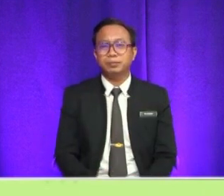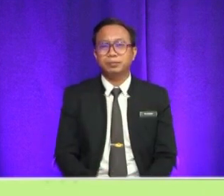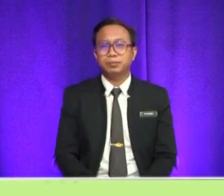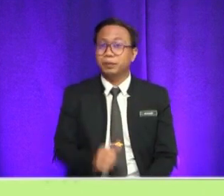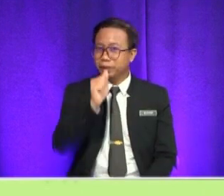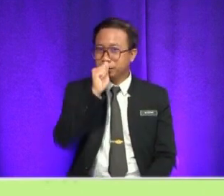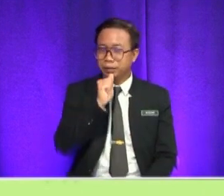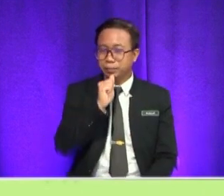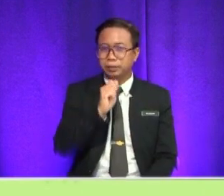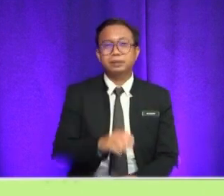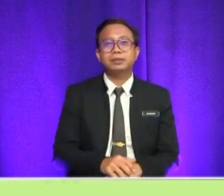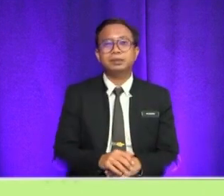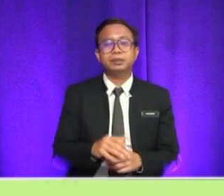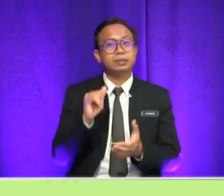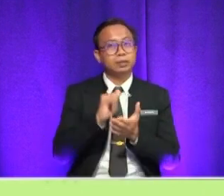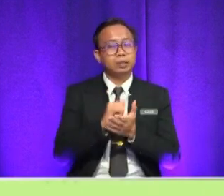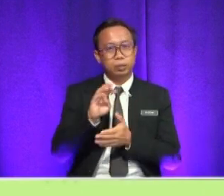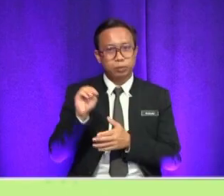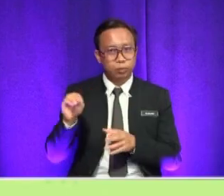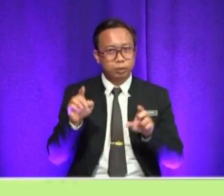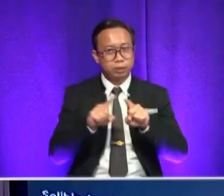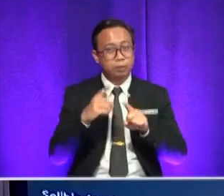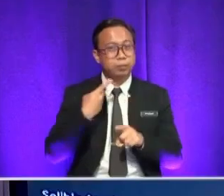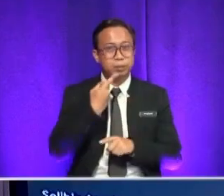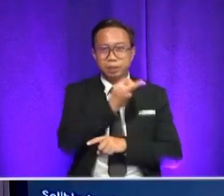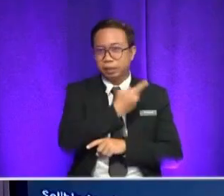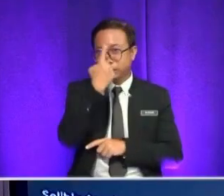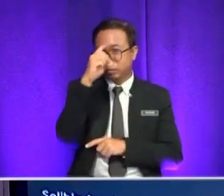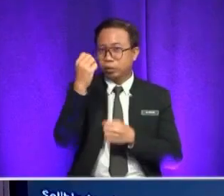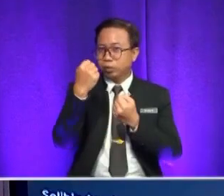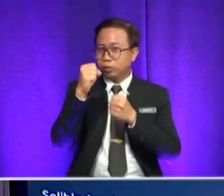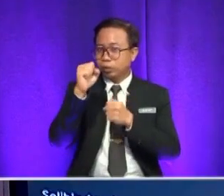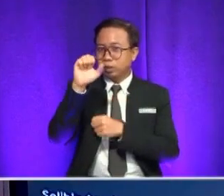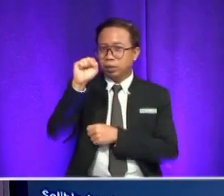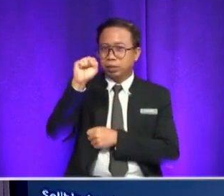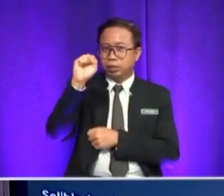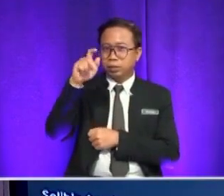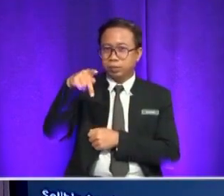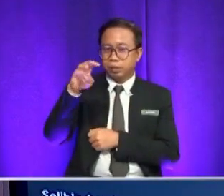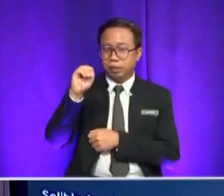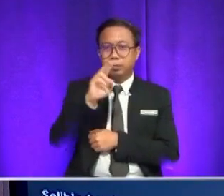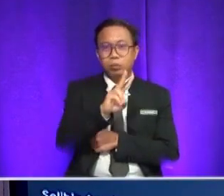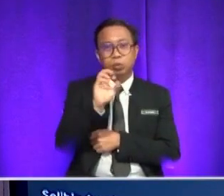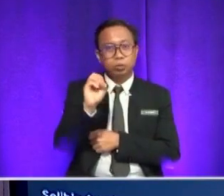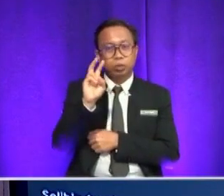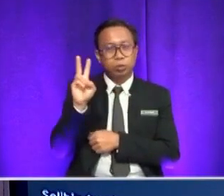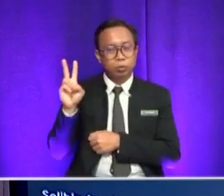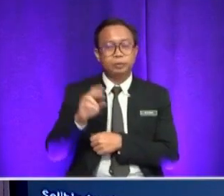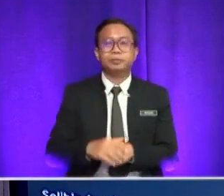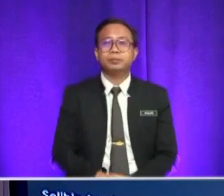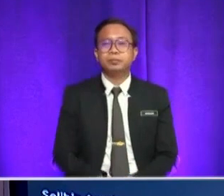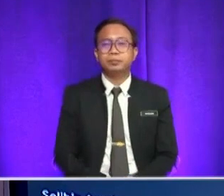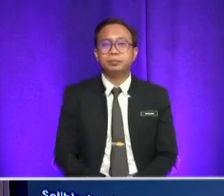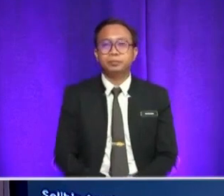Sabar, bawa bertenang. Baiklah, itulah murid-murid yang akan bersama dengan kita untuk Sukses SPM 2022 kali ini. Tapi sebenarnya,